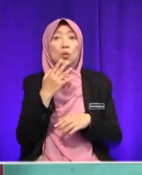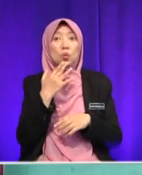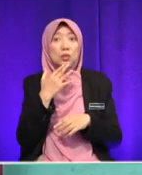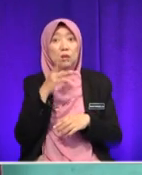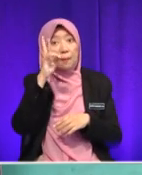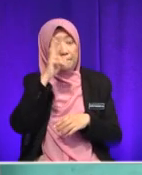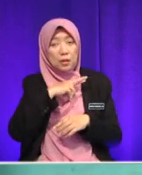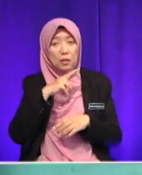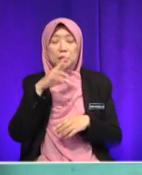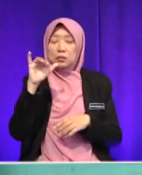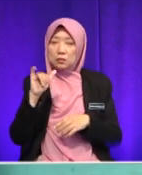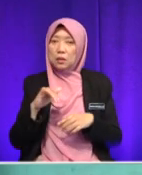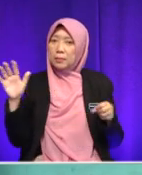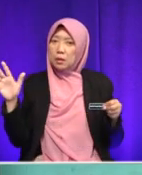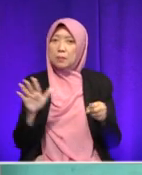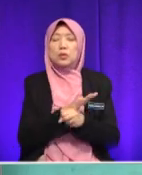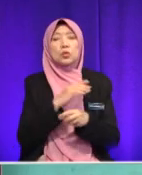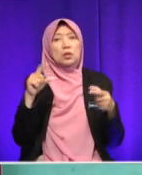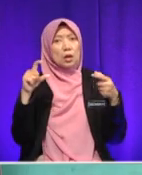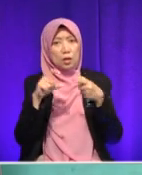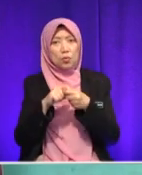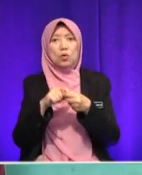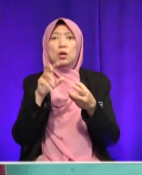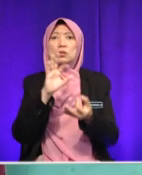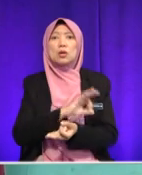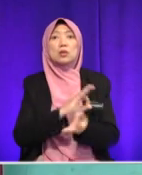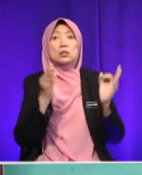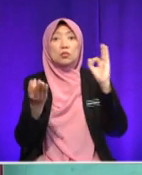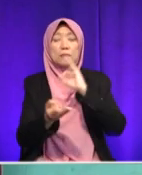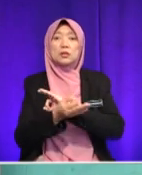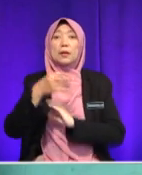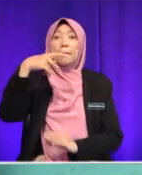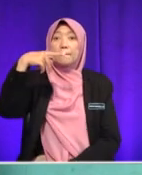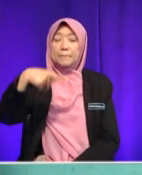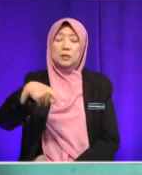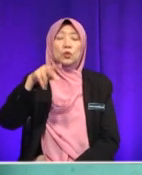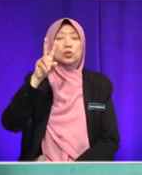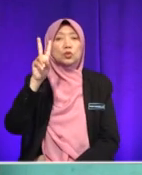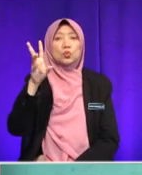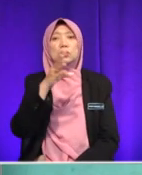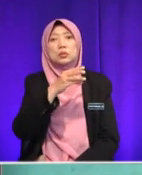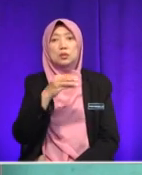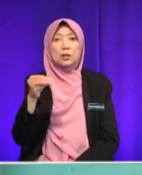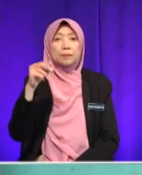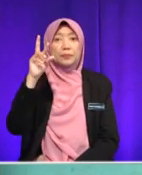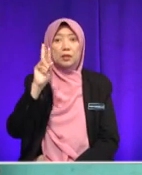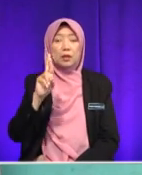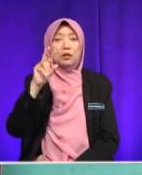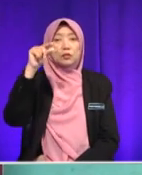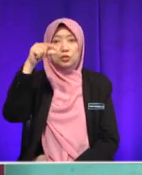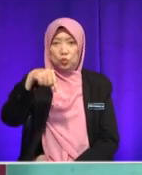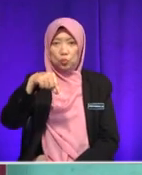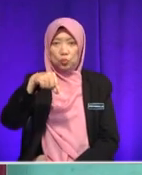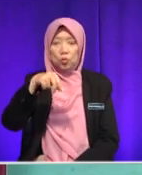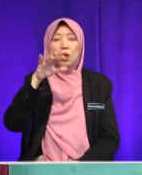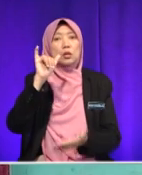ini yang memenuhi gabungan transformasi P kuasa 2 dan juga RQ. Itu